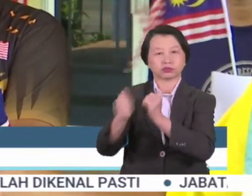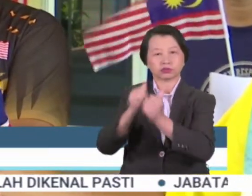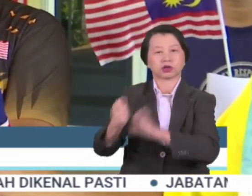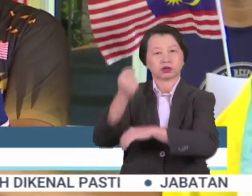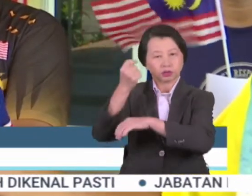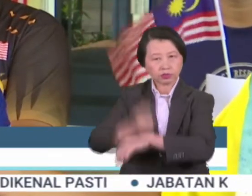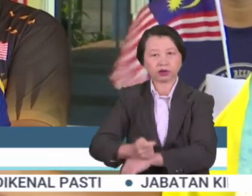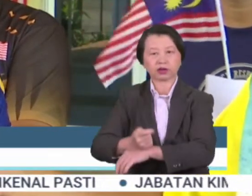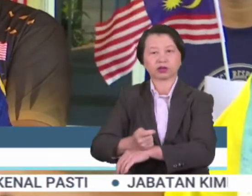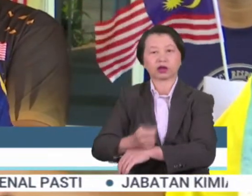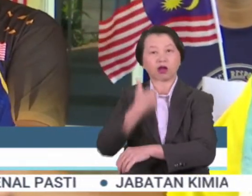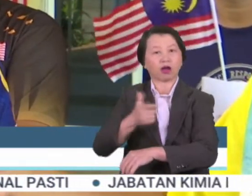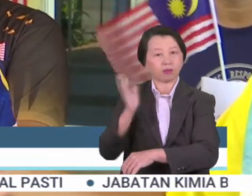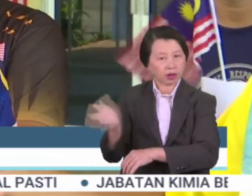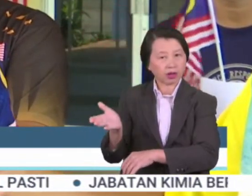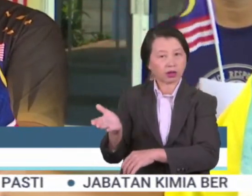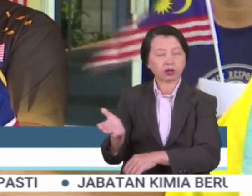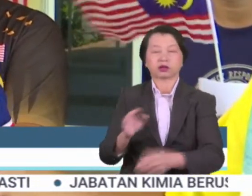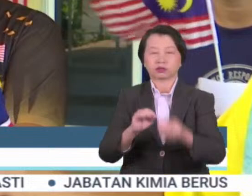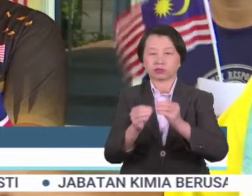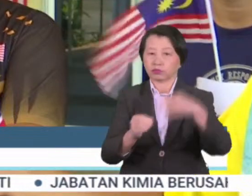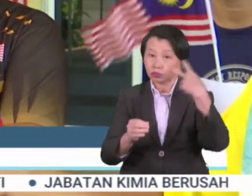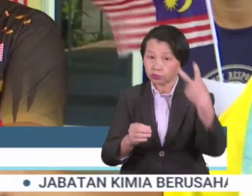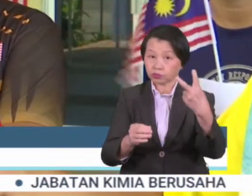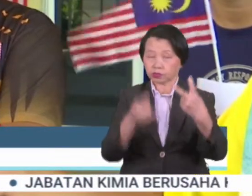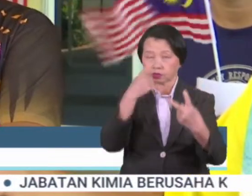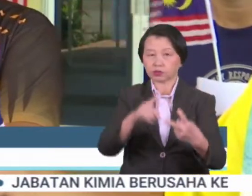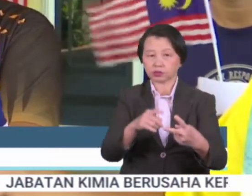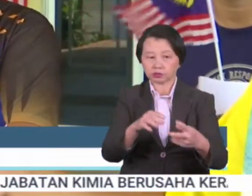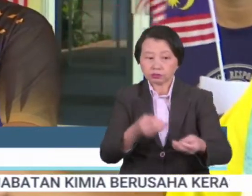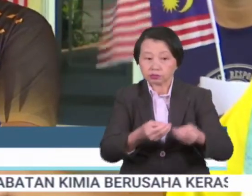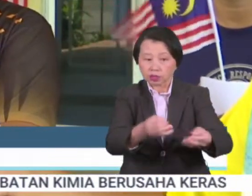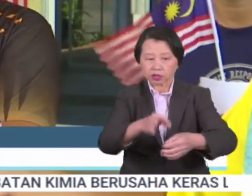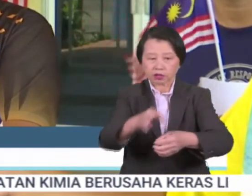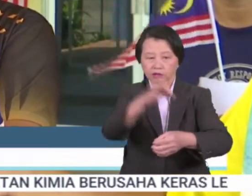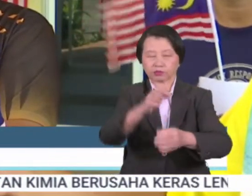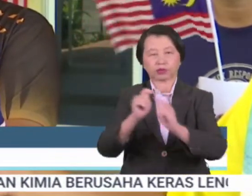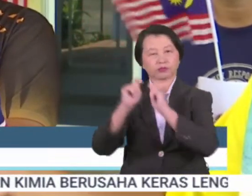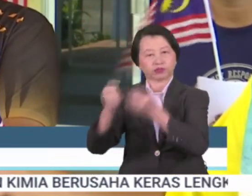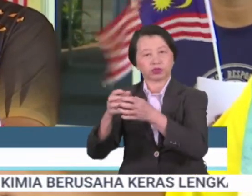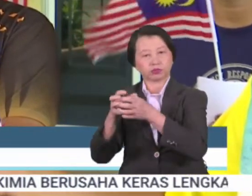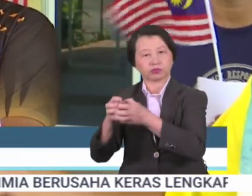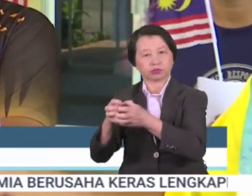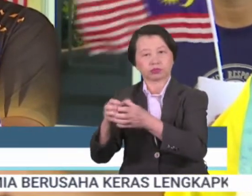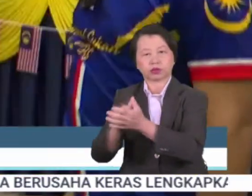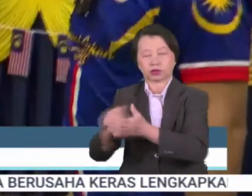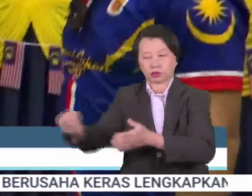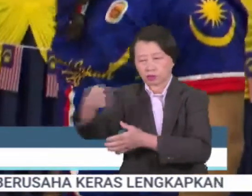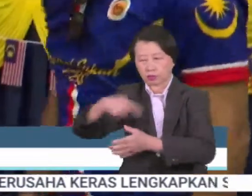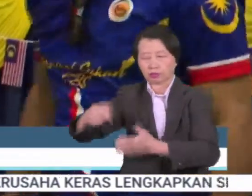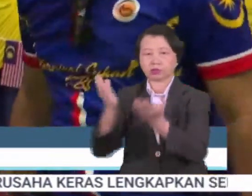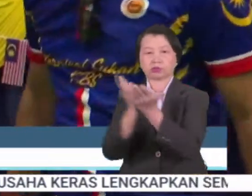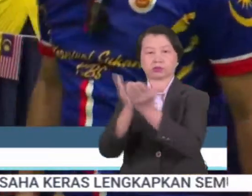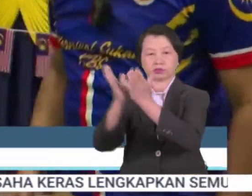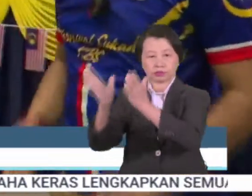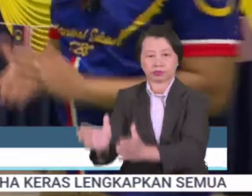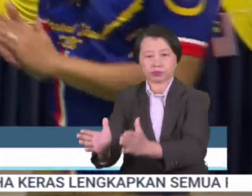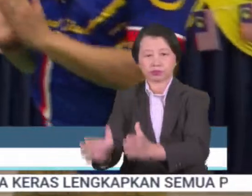tradisional yang keduanya adalah untuk memuppuk semangat berpasukan di kalangan pelajar